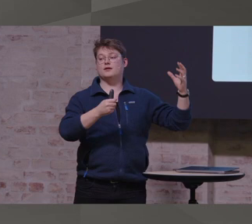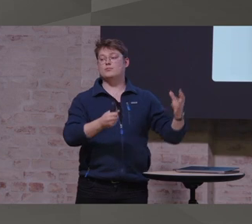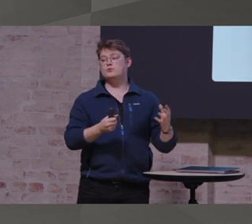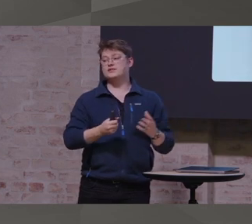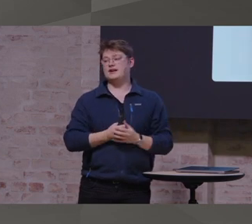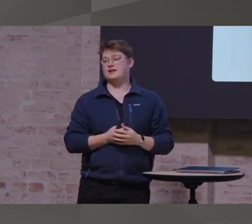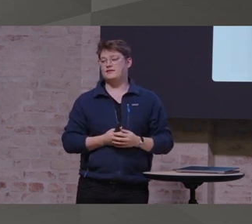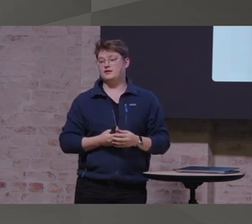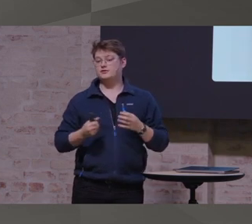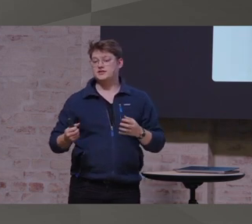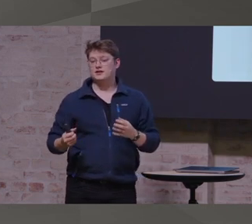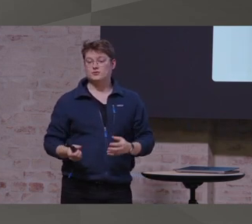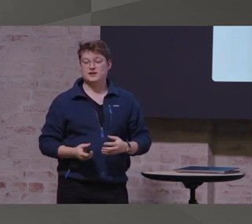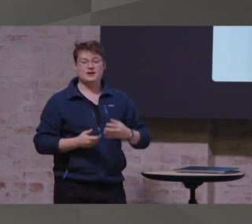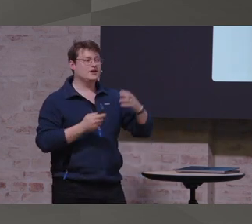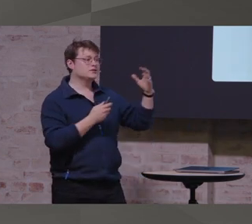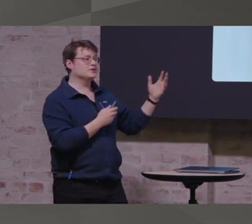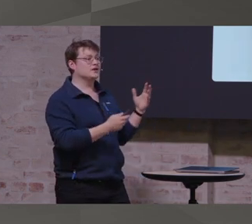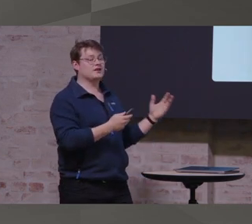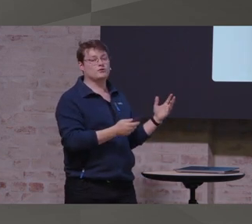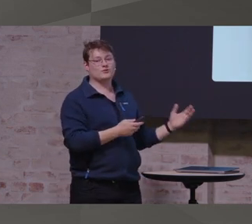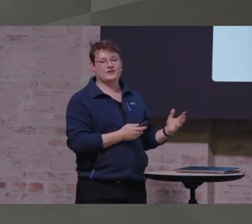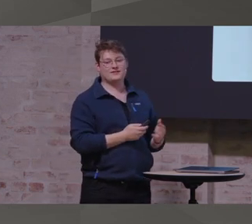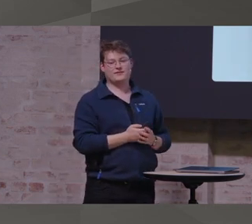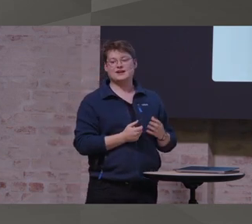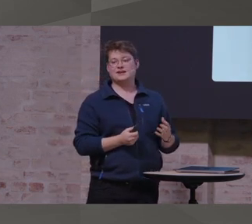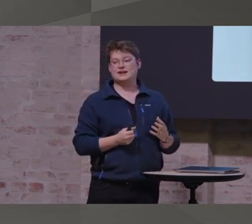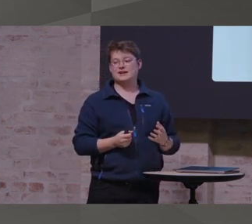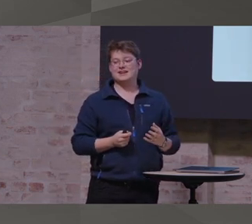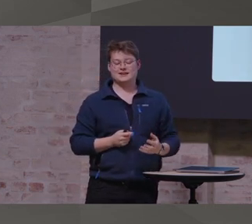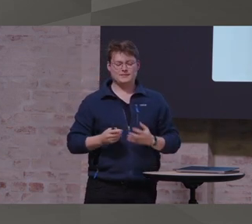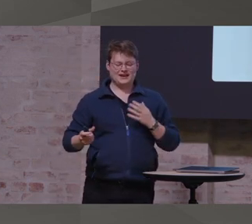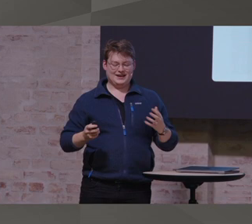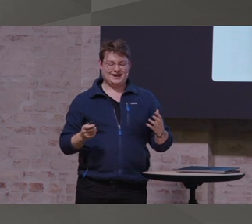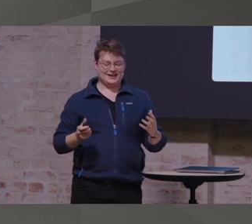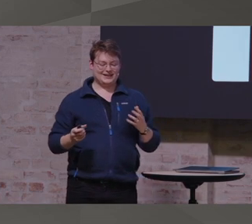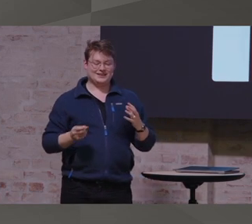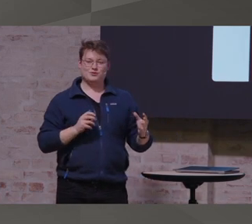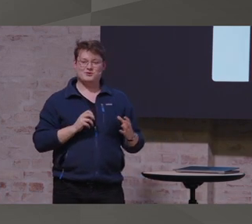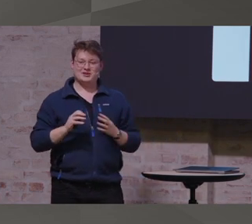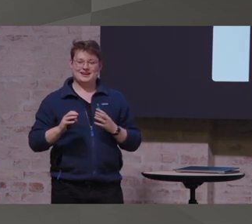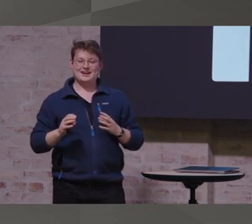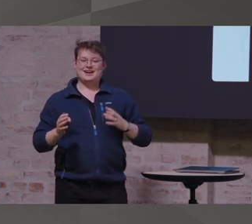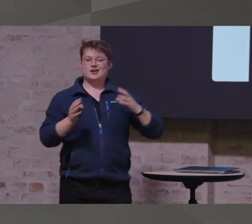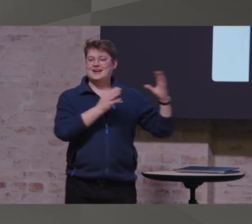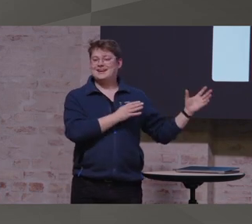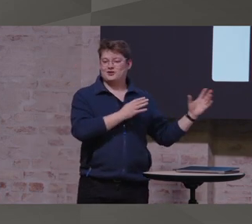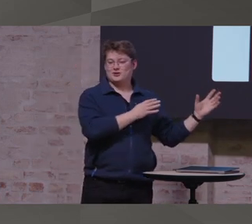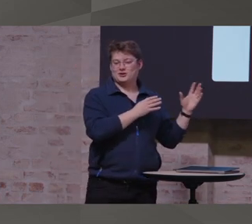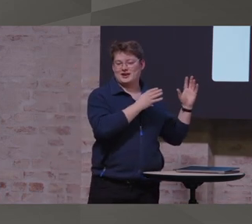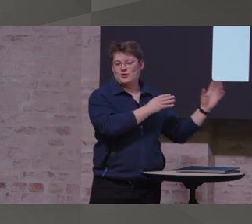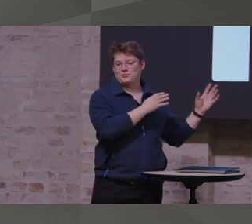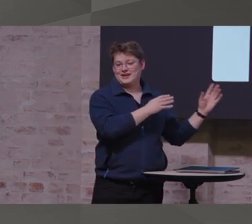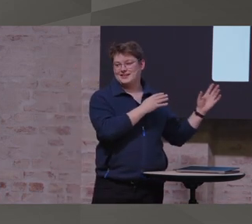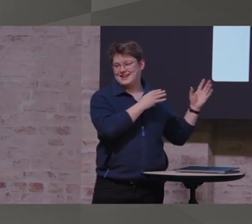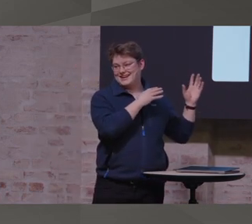fortsatt en bok skrevet av en russisk avhopper som snakker om hvor ferdelig denne krigen er. Da. Dette er jo på en måte, Gilde kunne